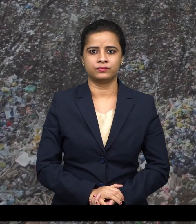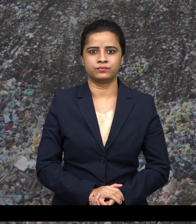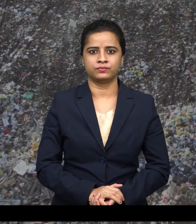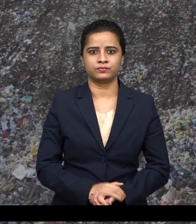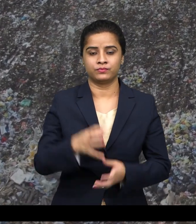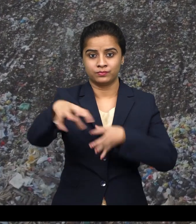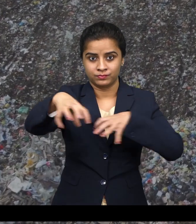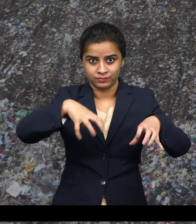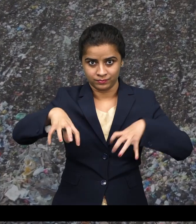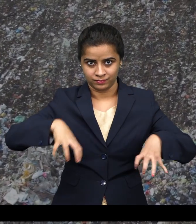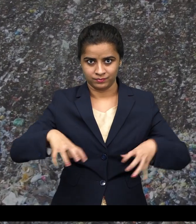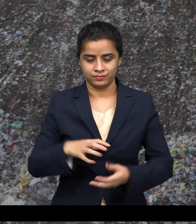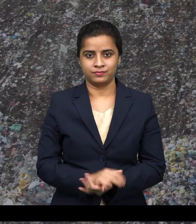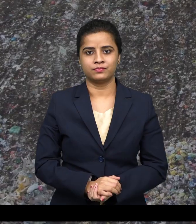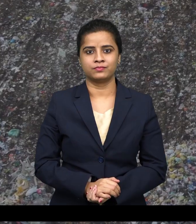पृथक्करण।